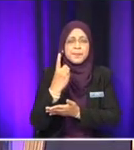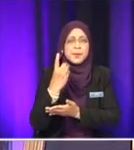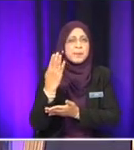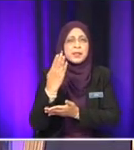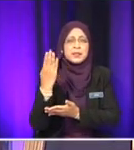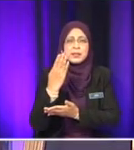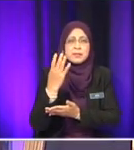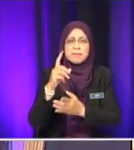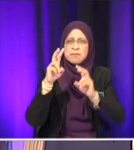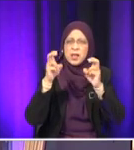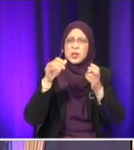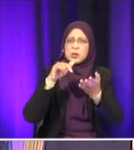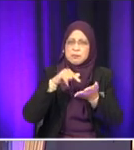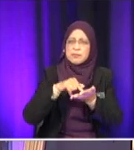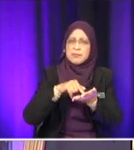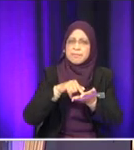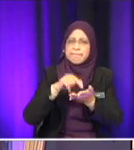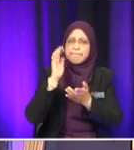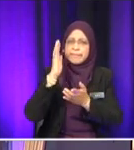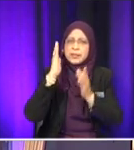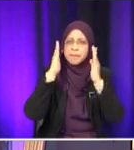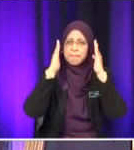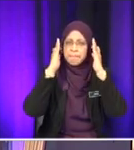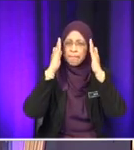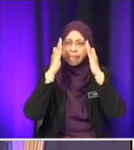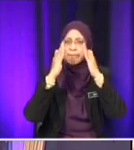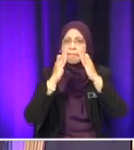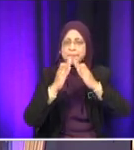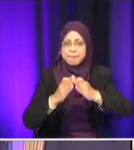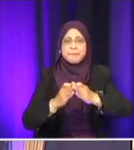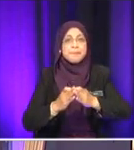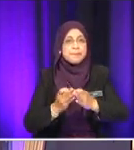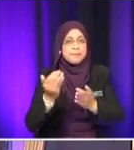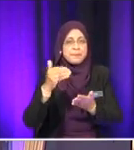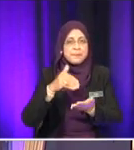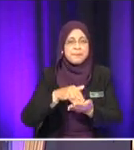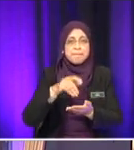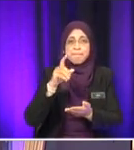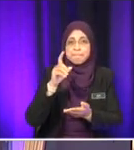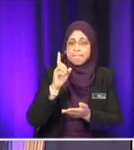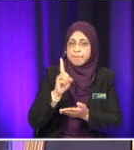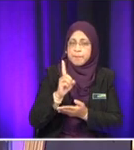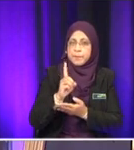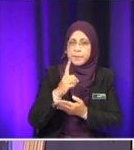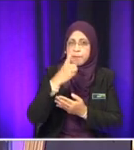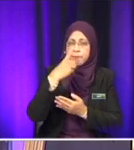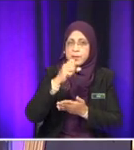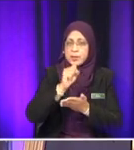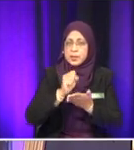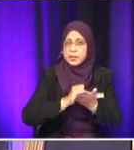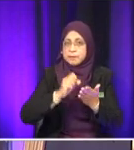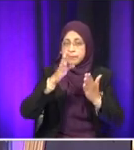baju ini akan diberi tumpuan Oke bagi satu teman untuk seni